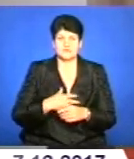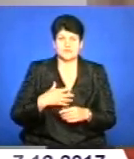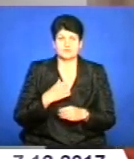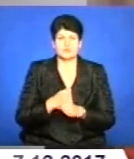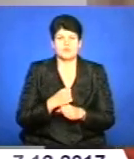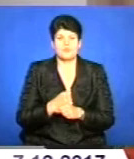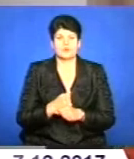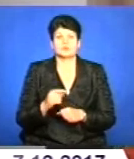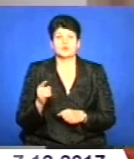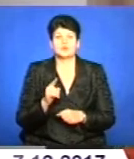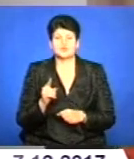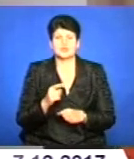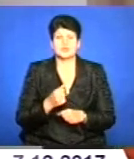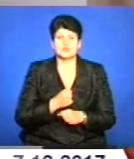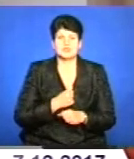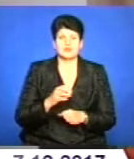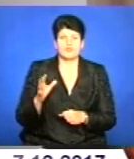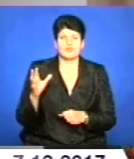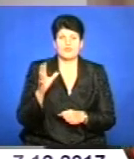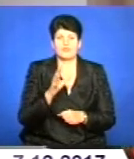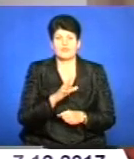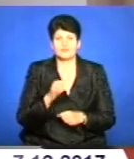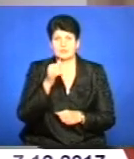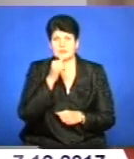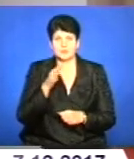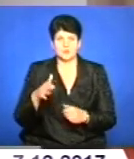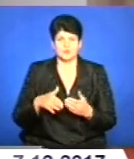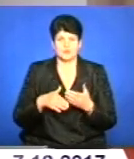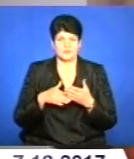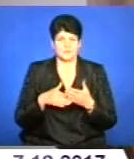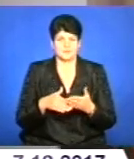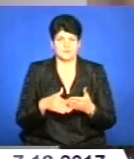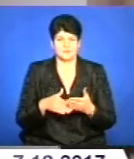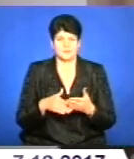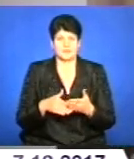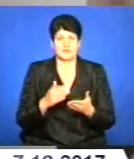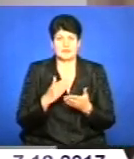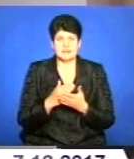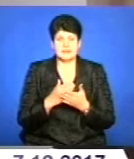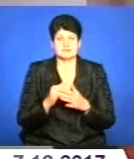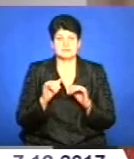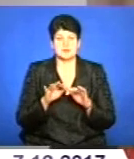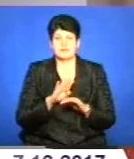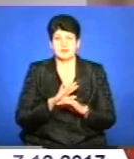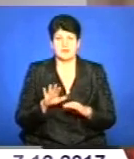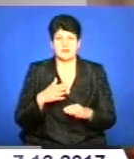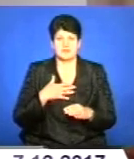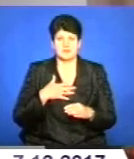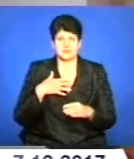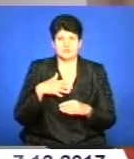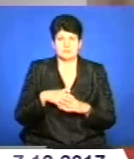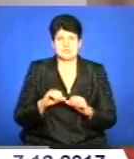що, на жаль, всьому ми не можемо допомогти. Відповідно, є деякі справи і не в нашій компетенції. Але